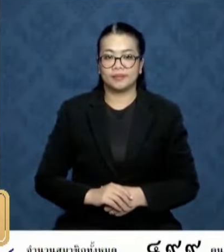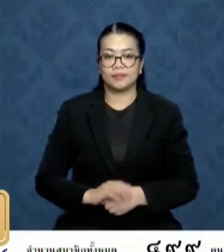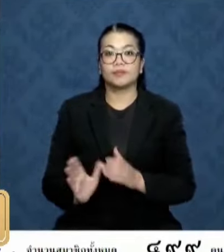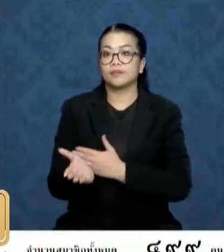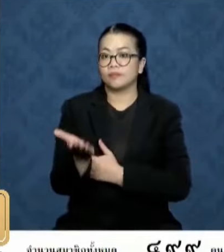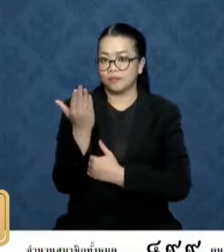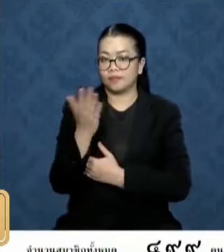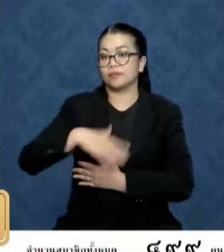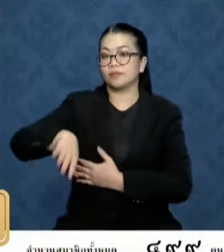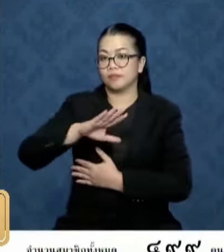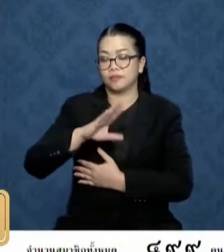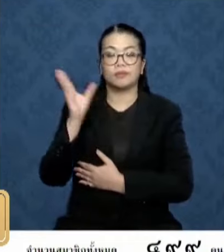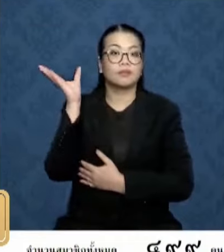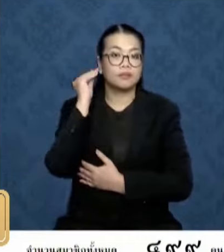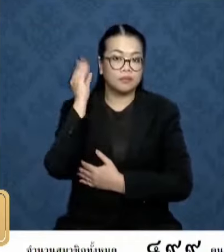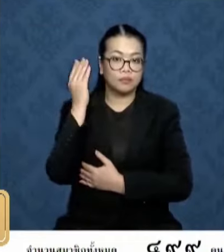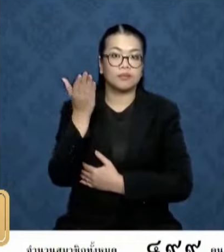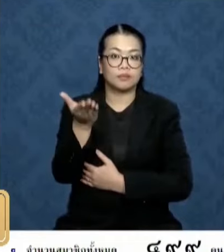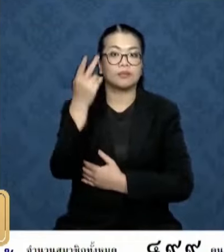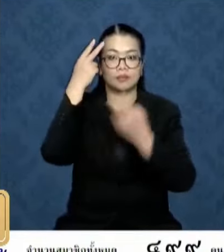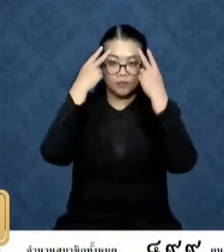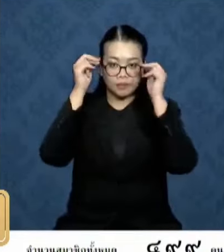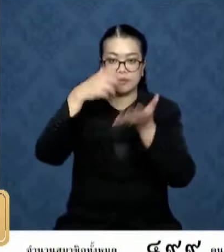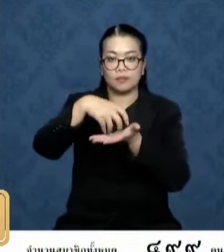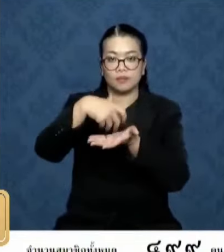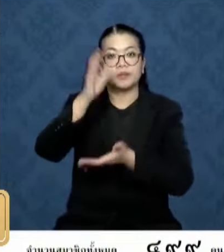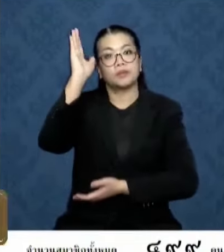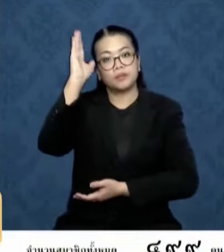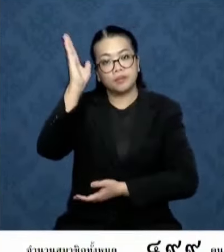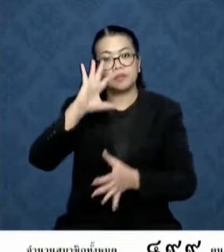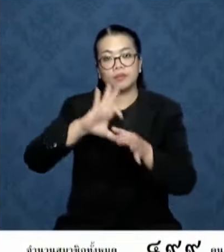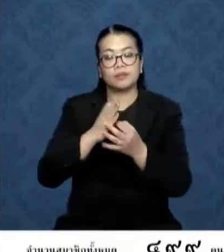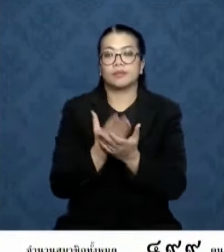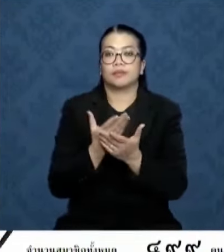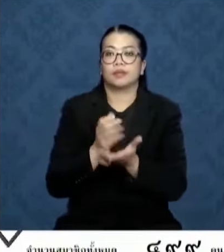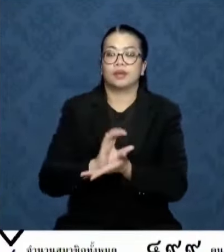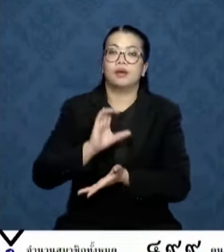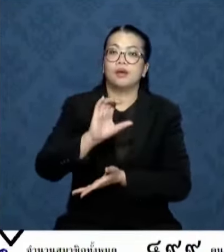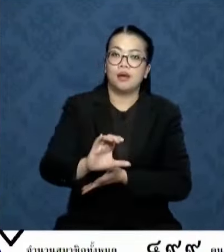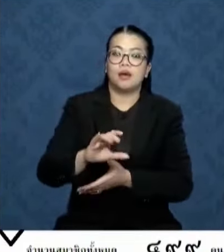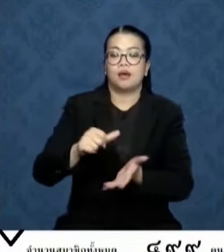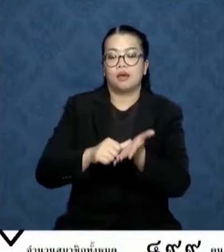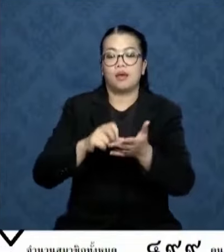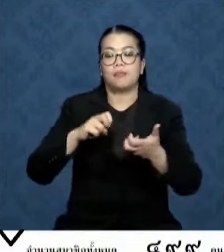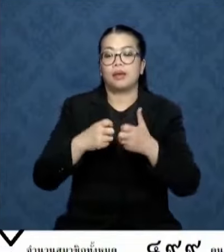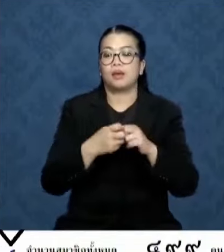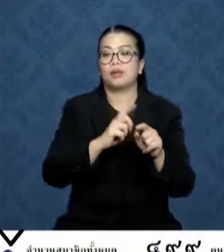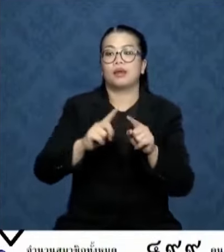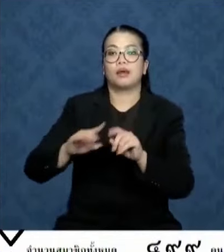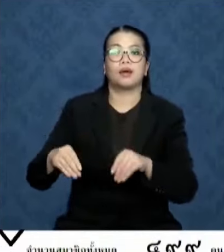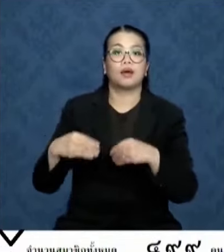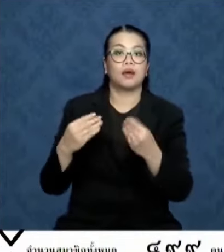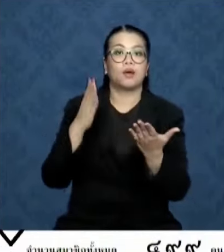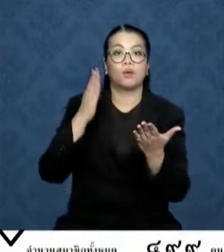เมอเช้าพวกเรากคงได้ฟังทท่านนายกได้เกลาถึกจัสรงบประมาณเพื่แก้ไขปัญหาต่ ๆ ให้ประชาชชาวไทย